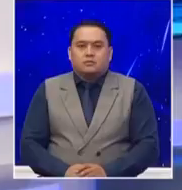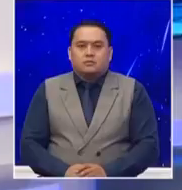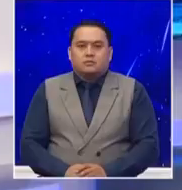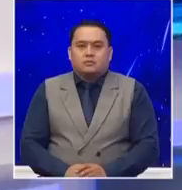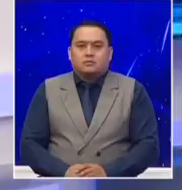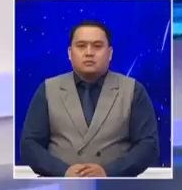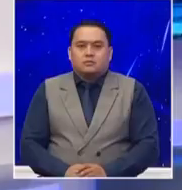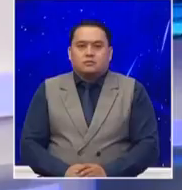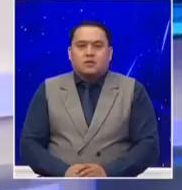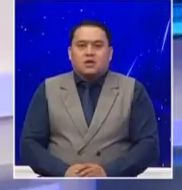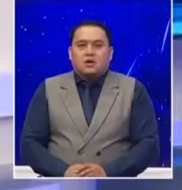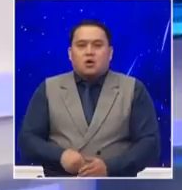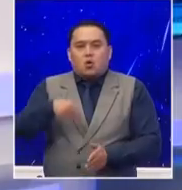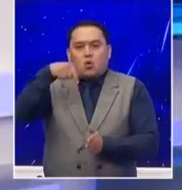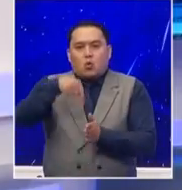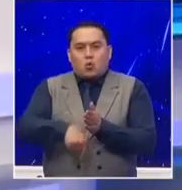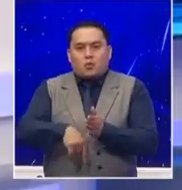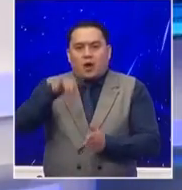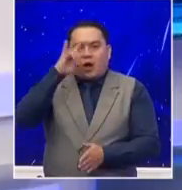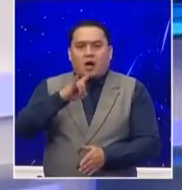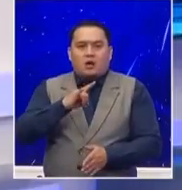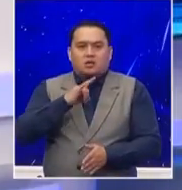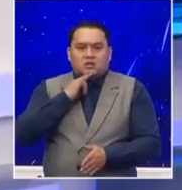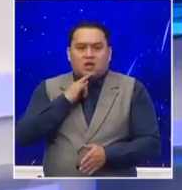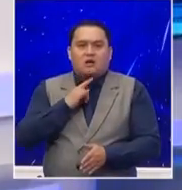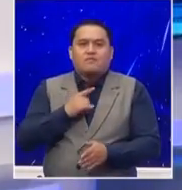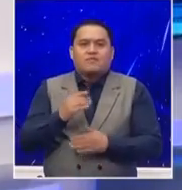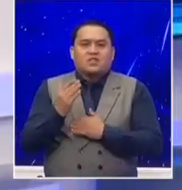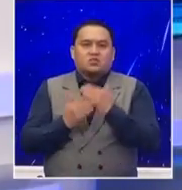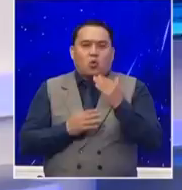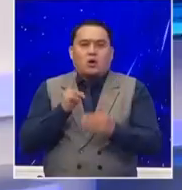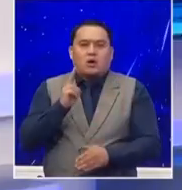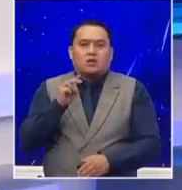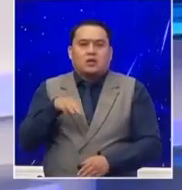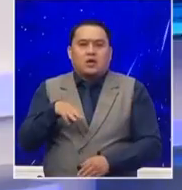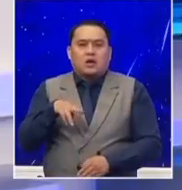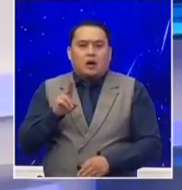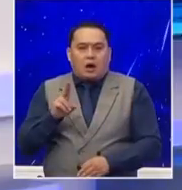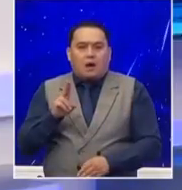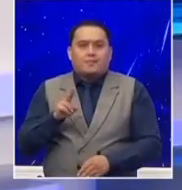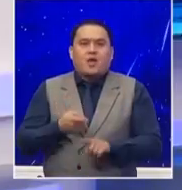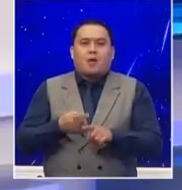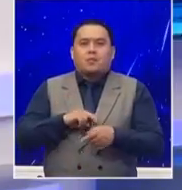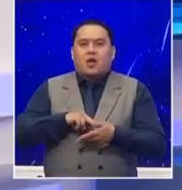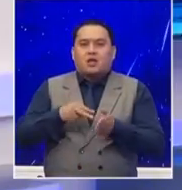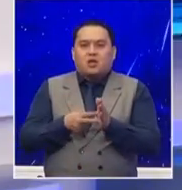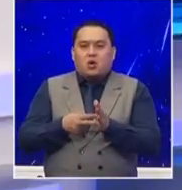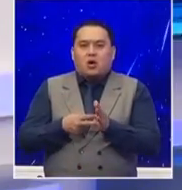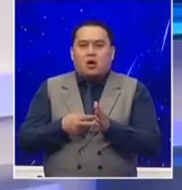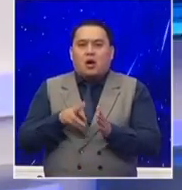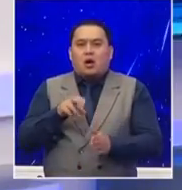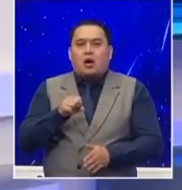Самая глубокая впадина в Казахстане превращается в свалку. Как отмечает телеканал КТК, еще недавно чиновники планировали в